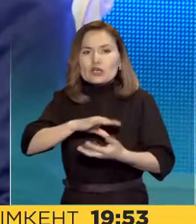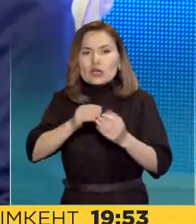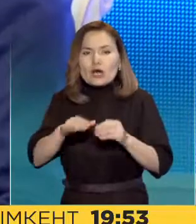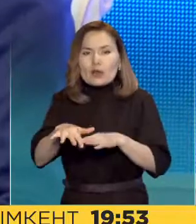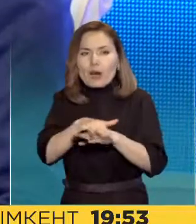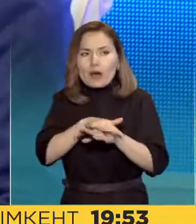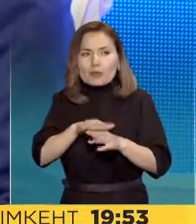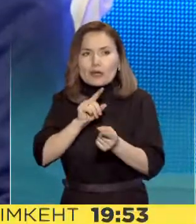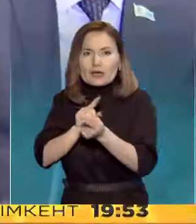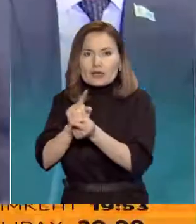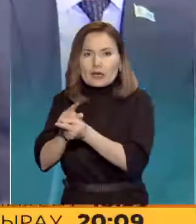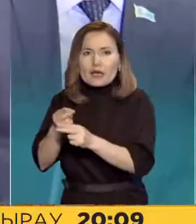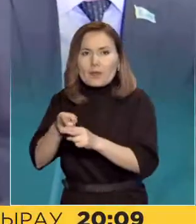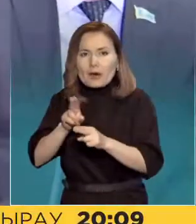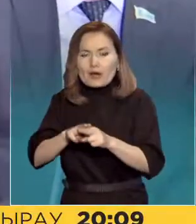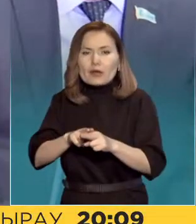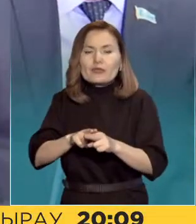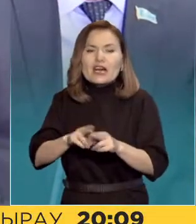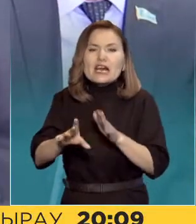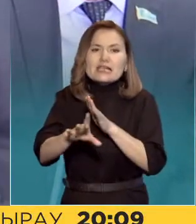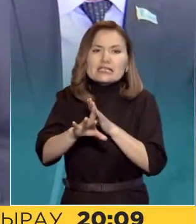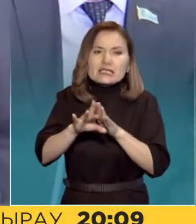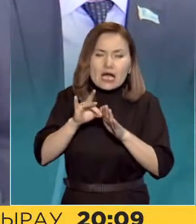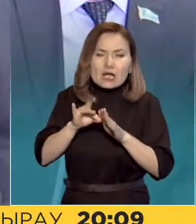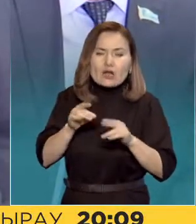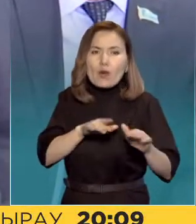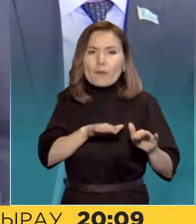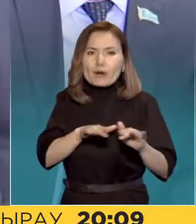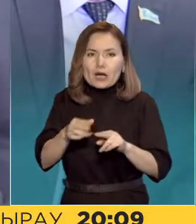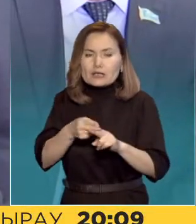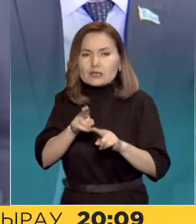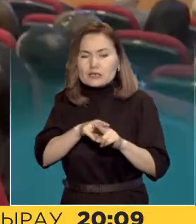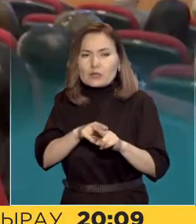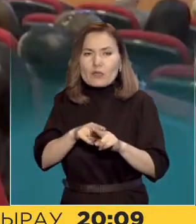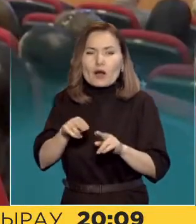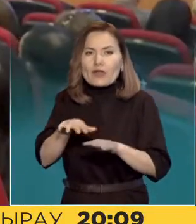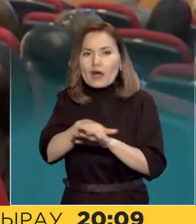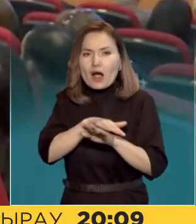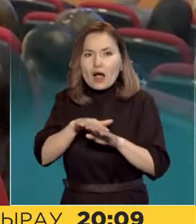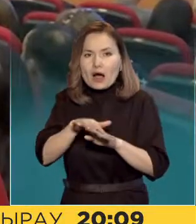жұртшылықпен жүздесті. Басқосу барысында сайлау процесіне қатысты көпшіліктің ұсыныс пікірін тыңдады.